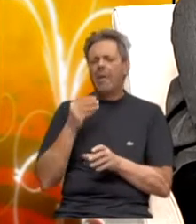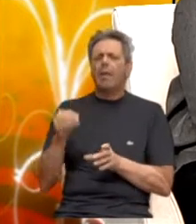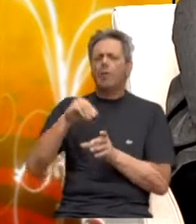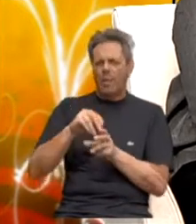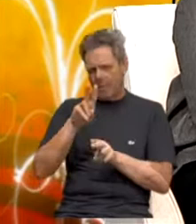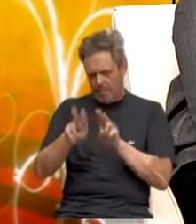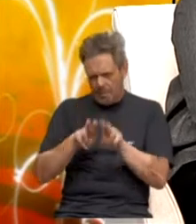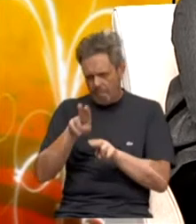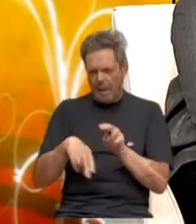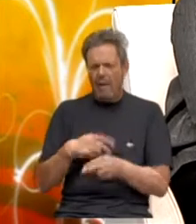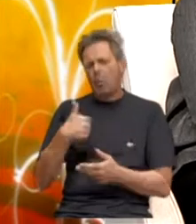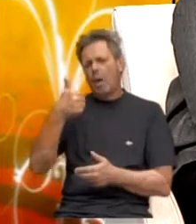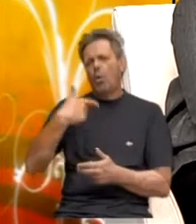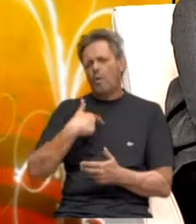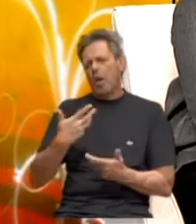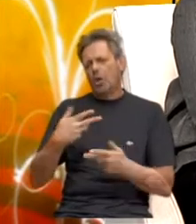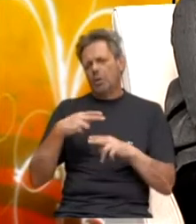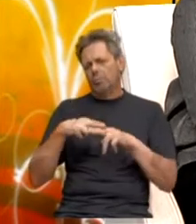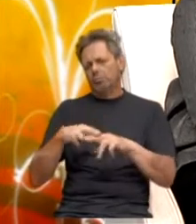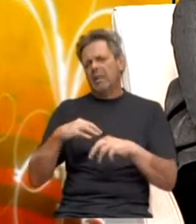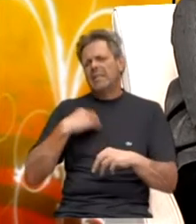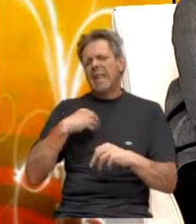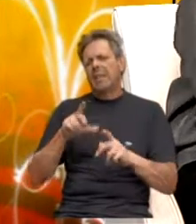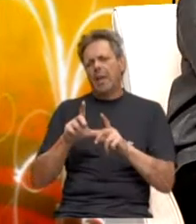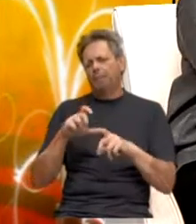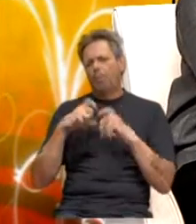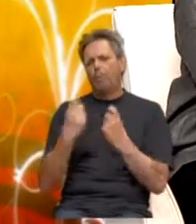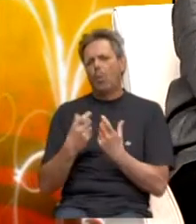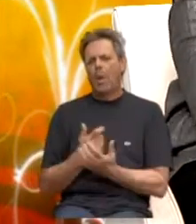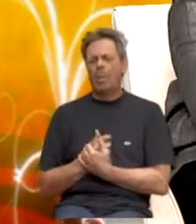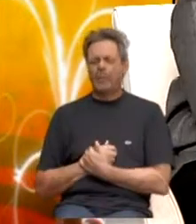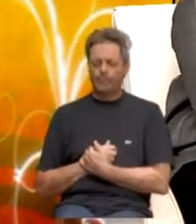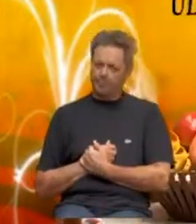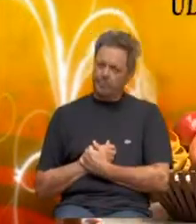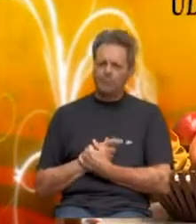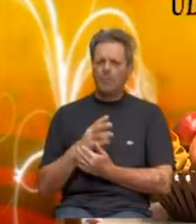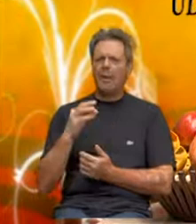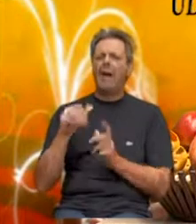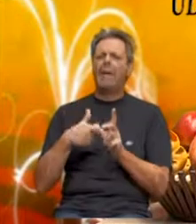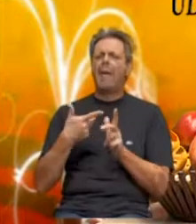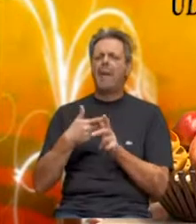pretragu u jednoj od naših zdravstvenih ustanova. Vrlo je važno što je danas akademik Reiner rekao